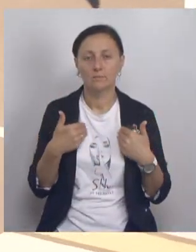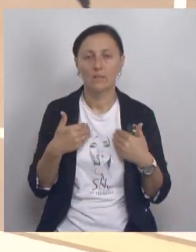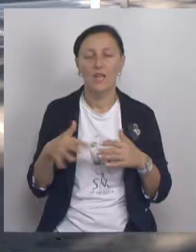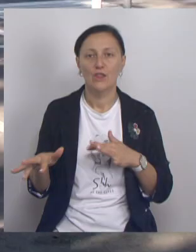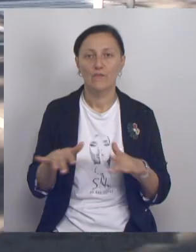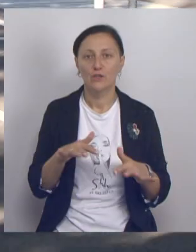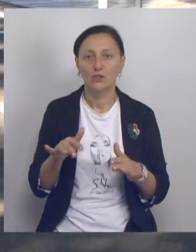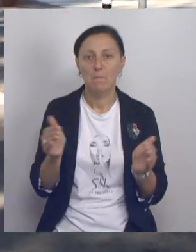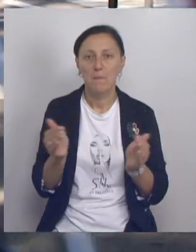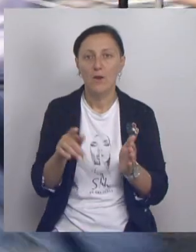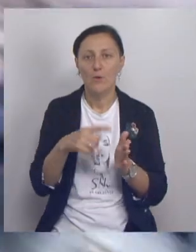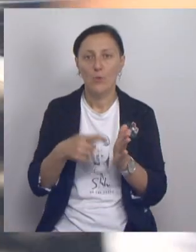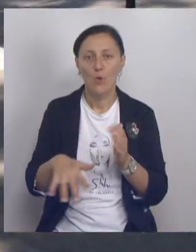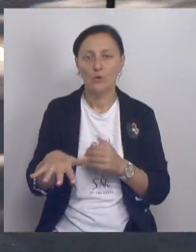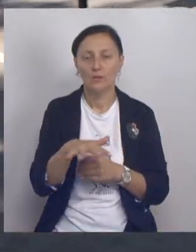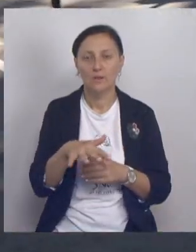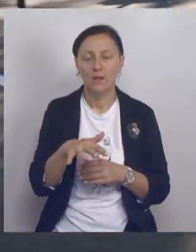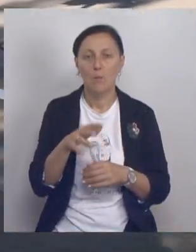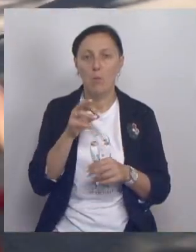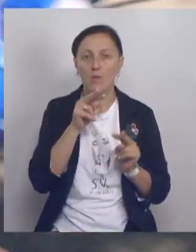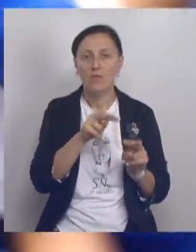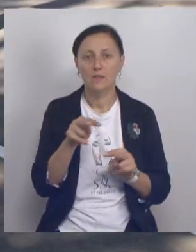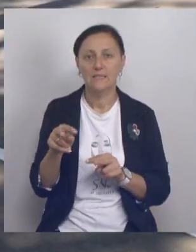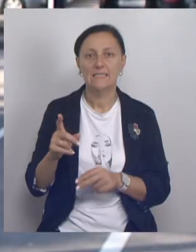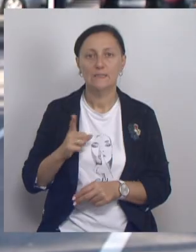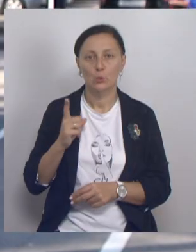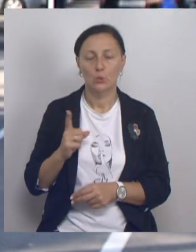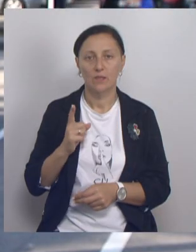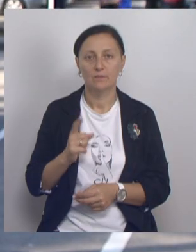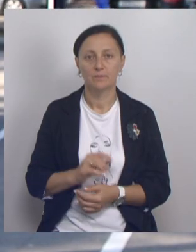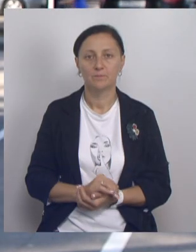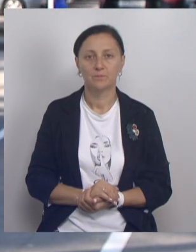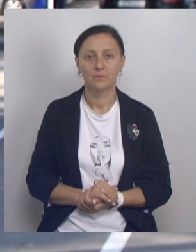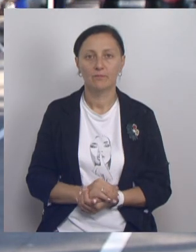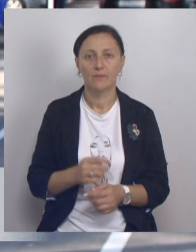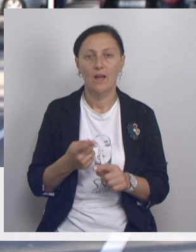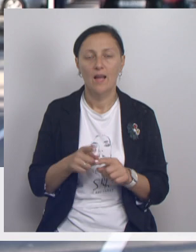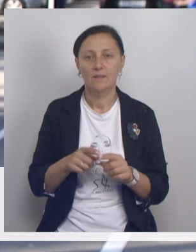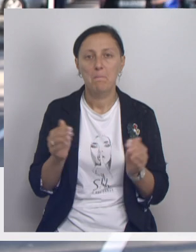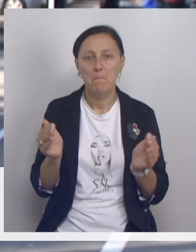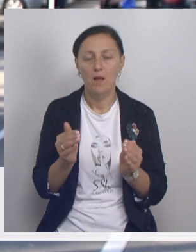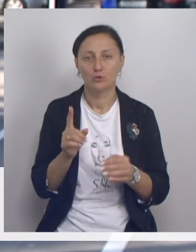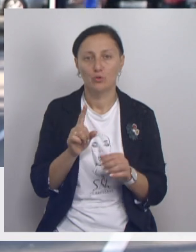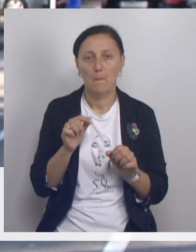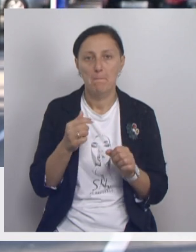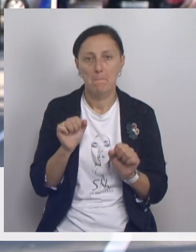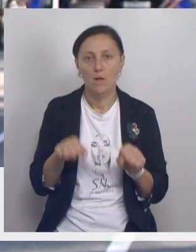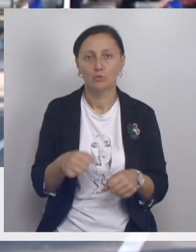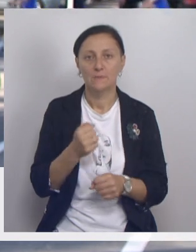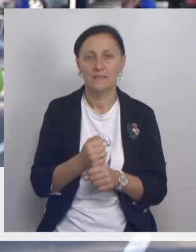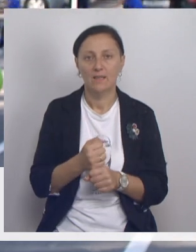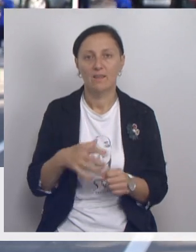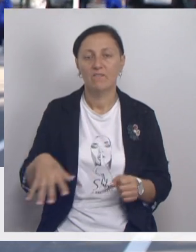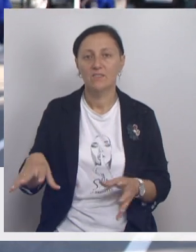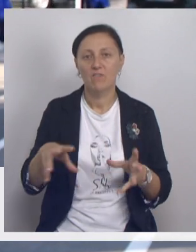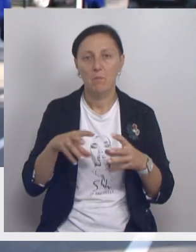Движение в автогородке происходит под чутким наблюдением инструкторов. Малая часть того, что должны сделать мы все вместе, а в первую